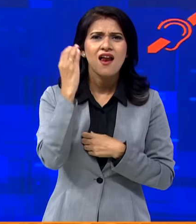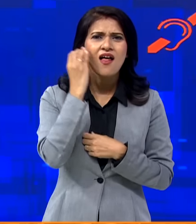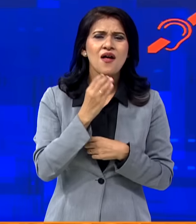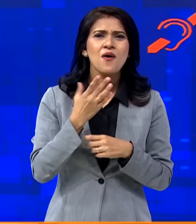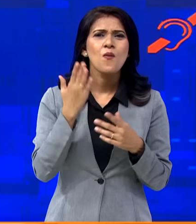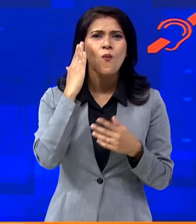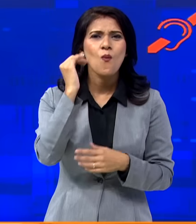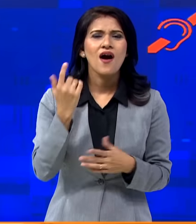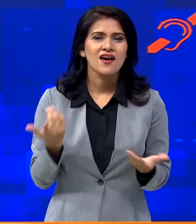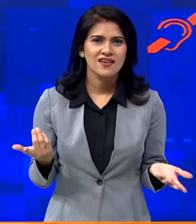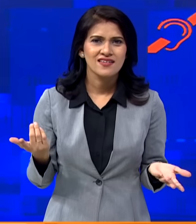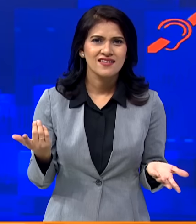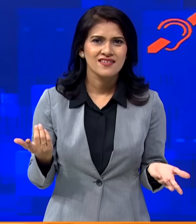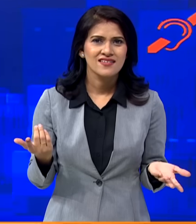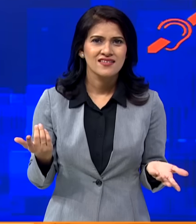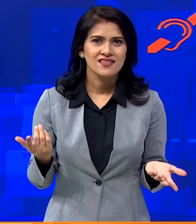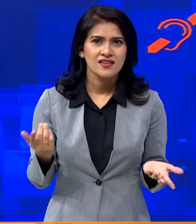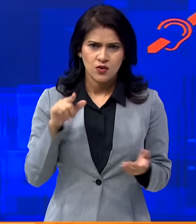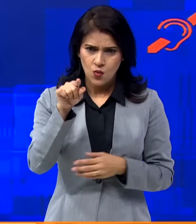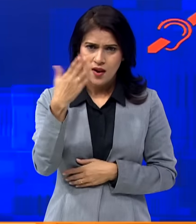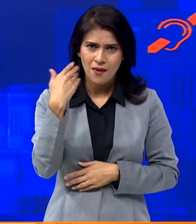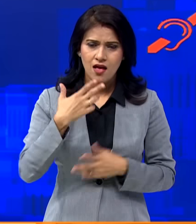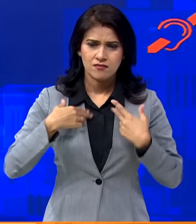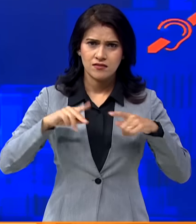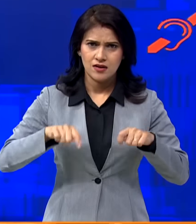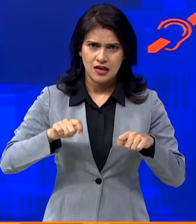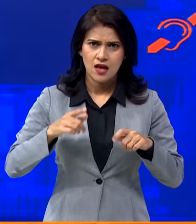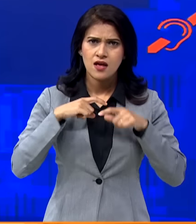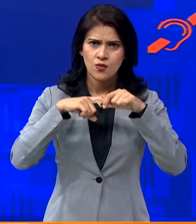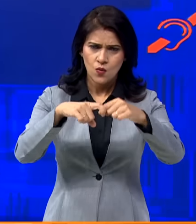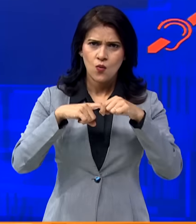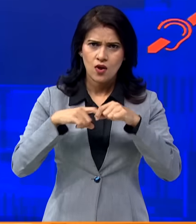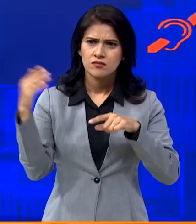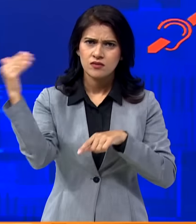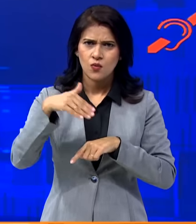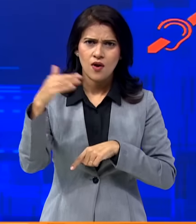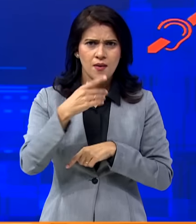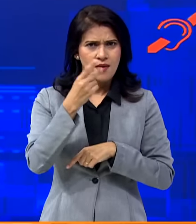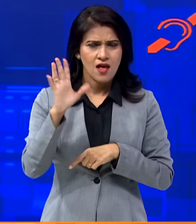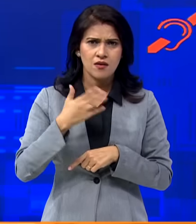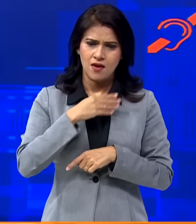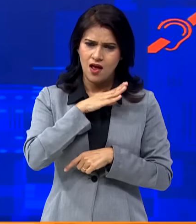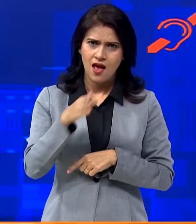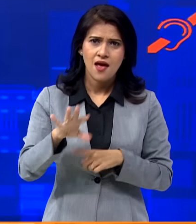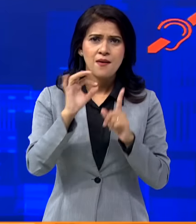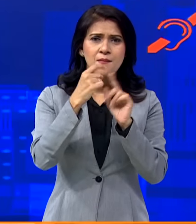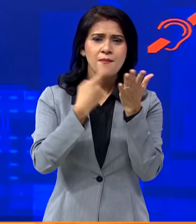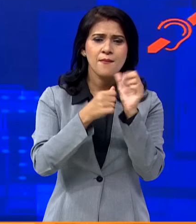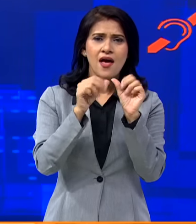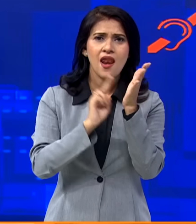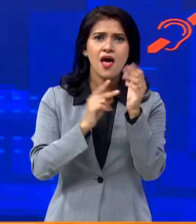कटघरे में नरेंद्र मोदी को कई बार बुलाया है मुझे बुलाया है प्रणव मुखर्जी को